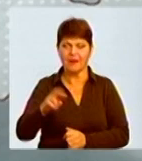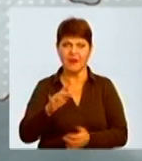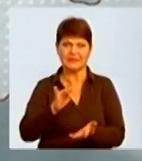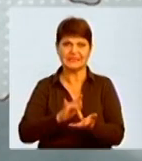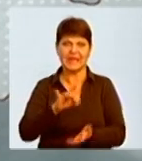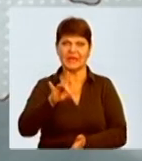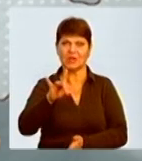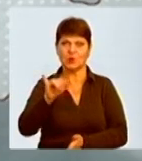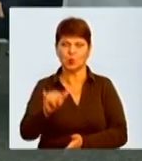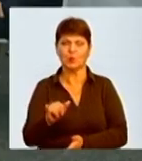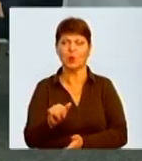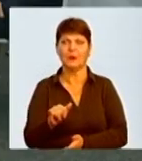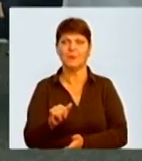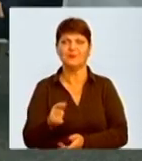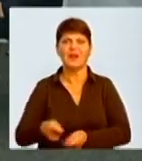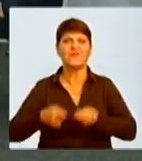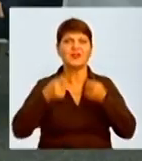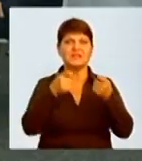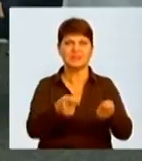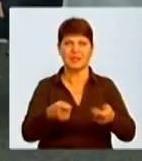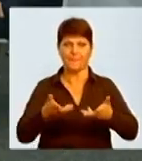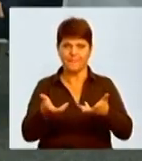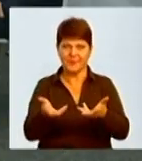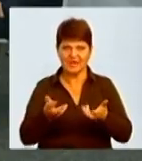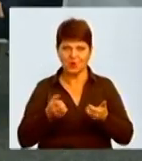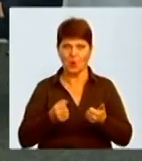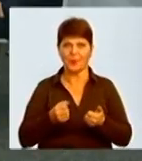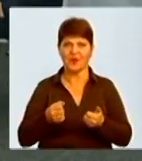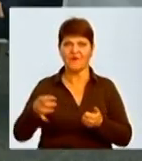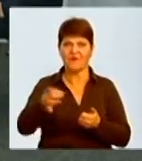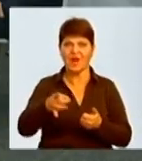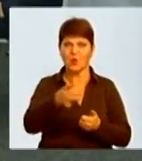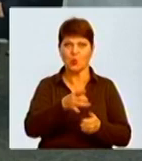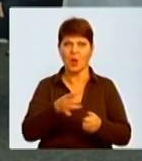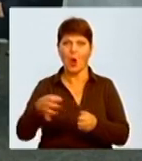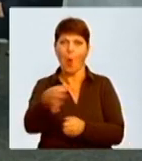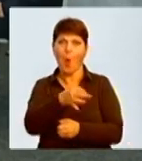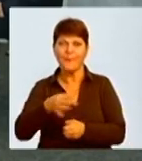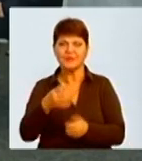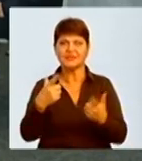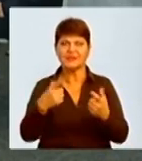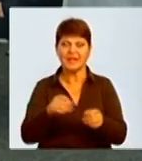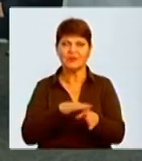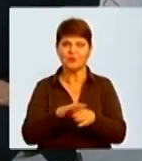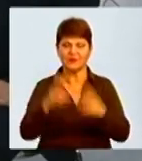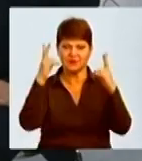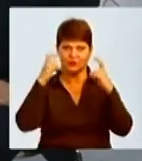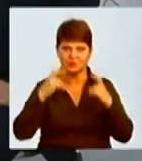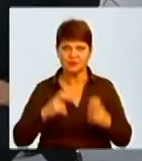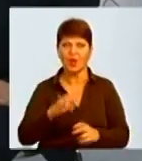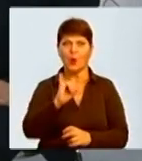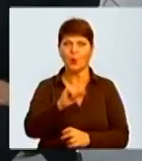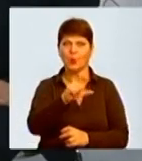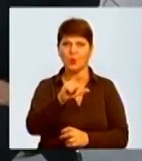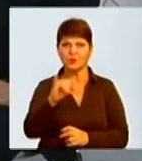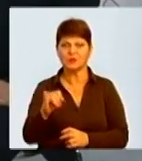про виїзні прийоми в районах області, де відбуваються дослідження ультразвукові, про які сьогодні